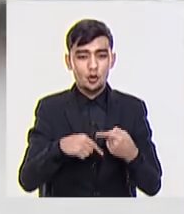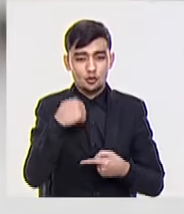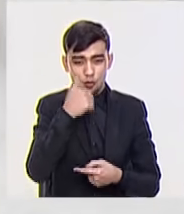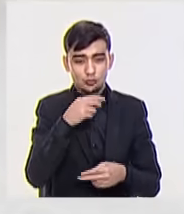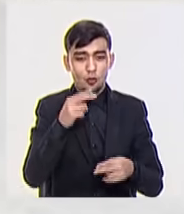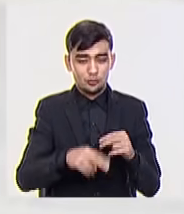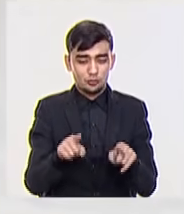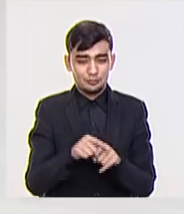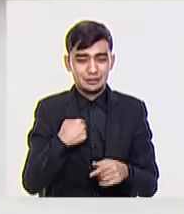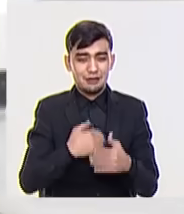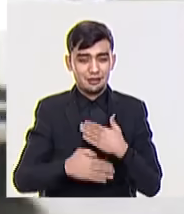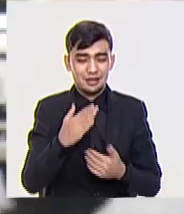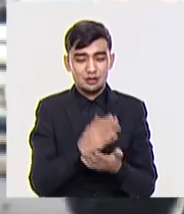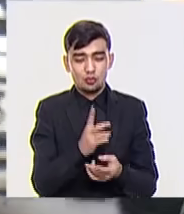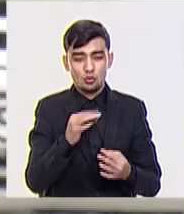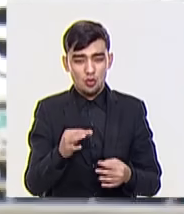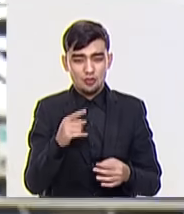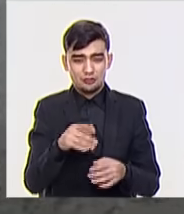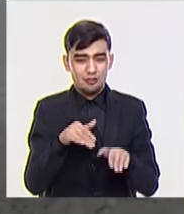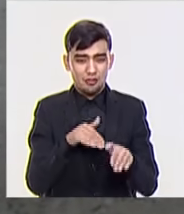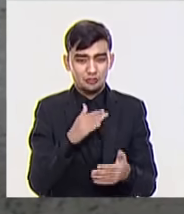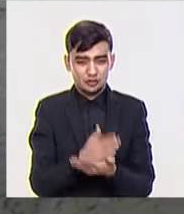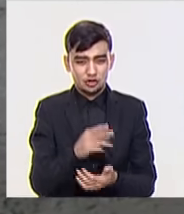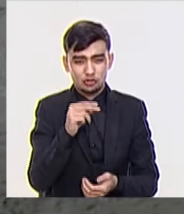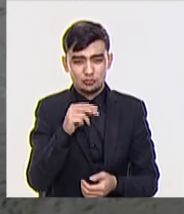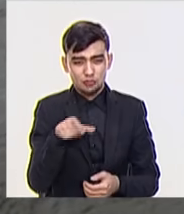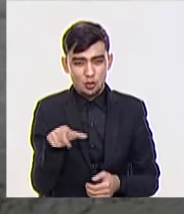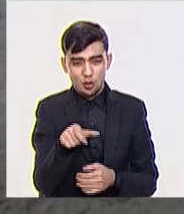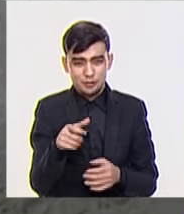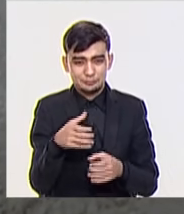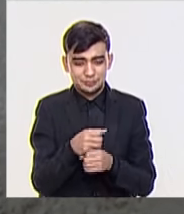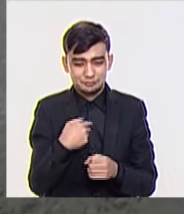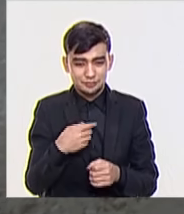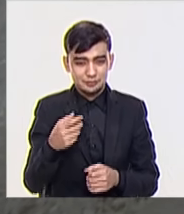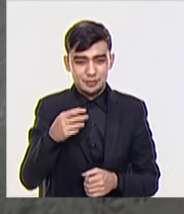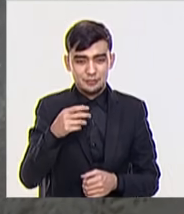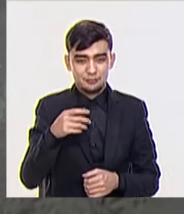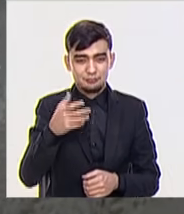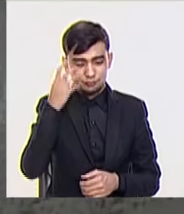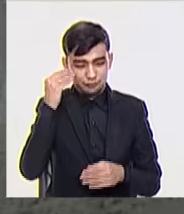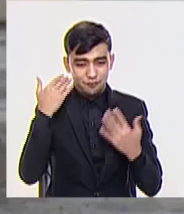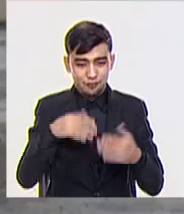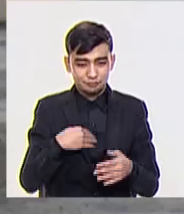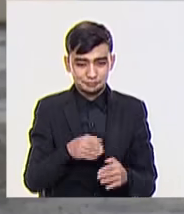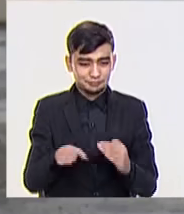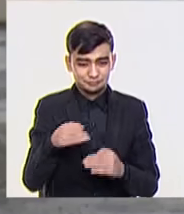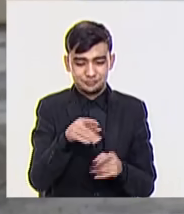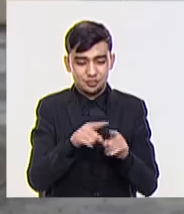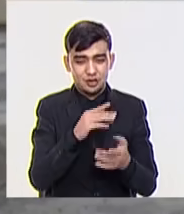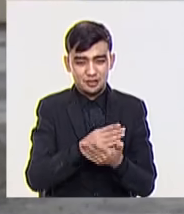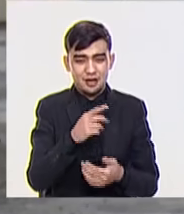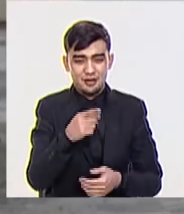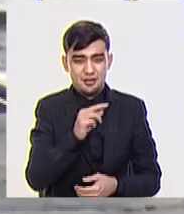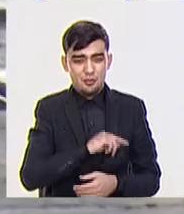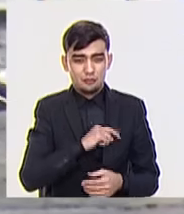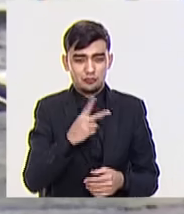дейді. Өйткені зарыққан жұрт қазір кептелістен қашып, сол маңдағы төте жолдарды жаттап алдық деп күледі. Ал Қазавтожол басшылары 150 адам екі ауысыммен жұмыс істеп жатыр